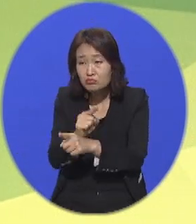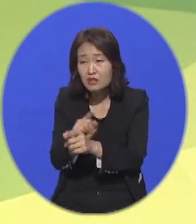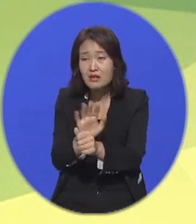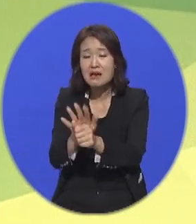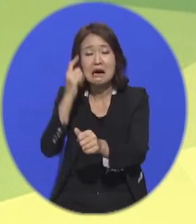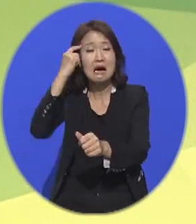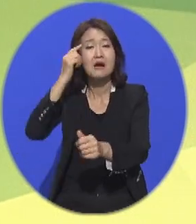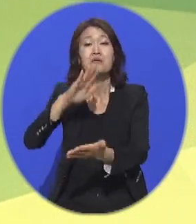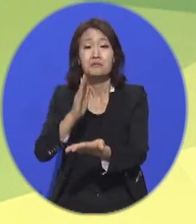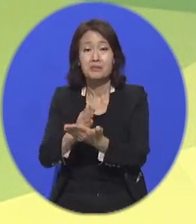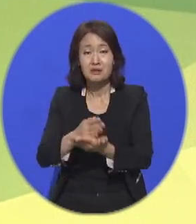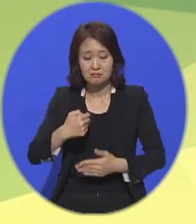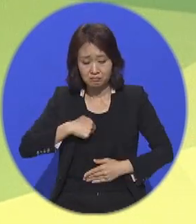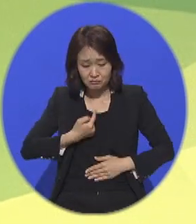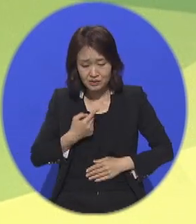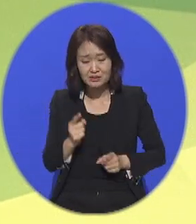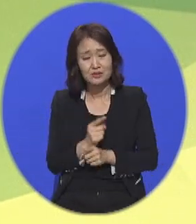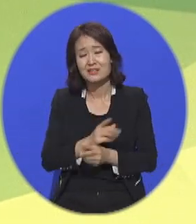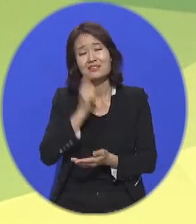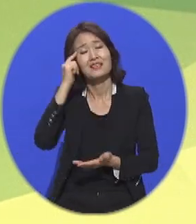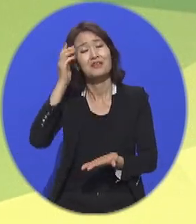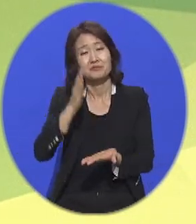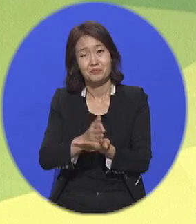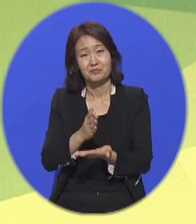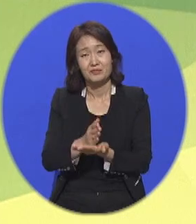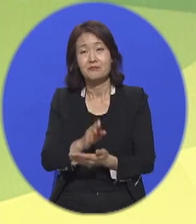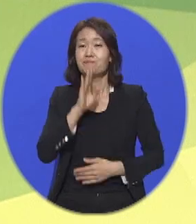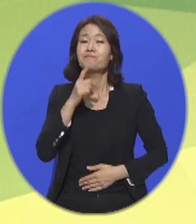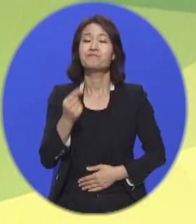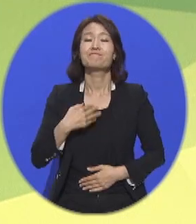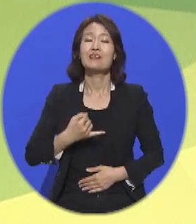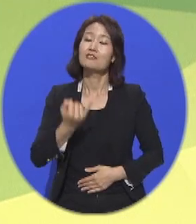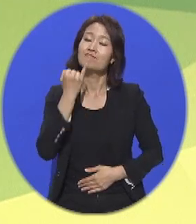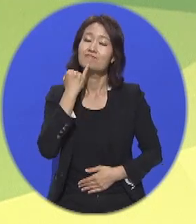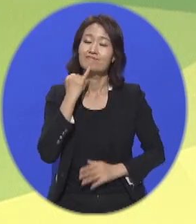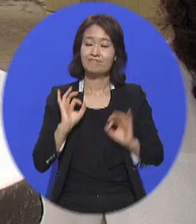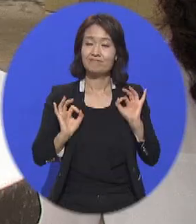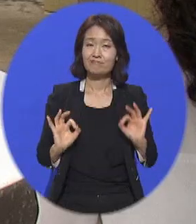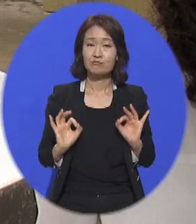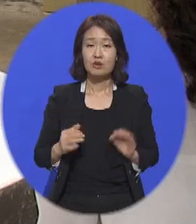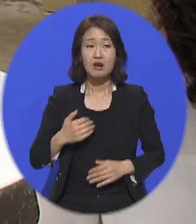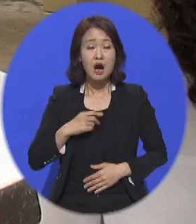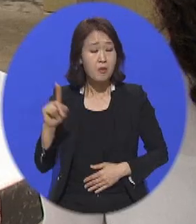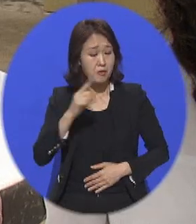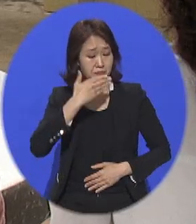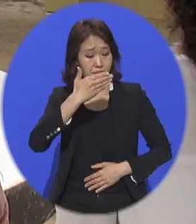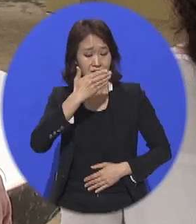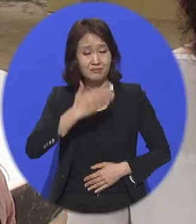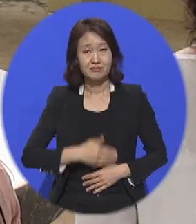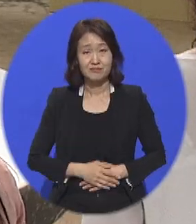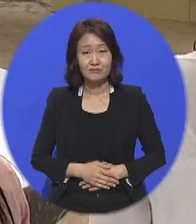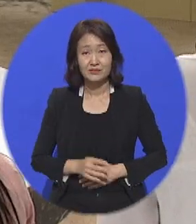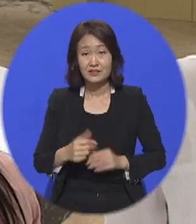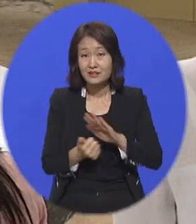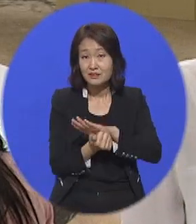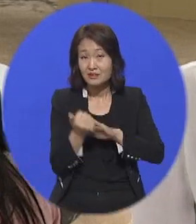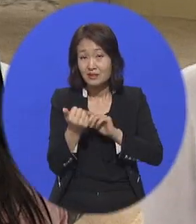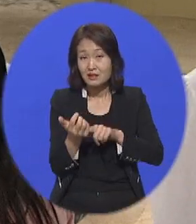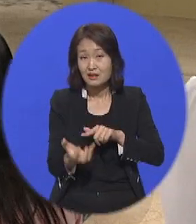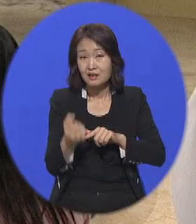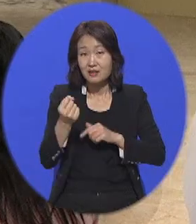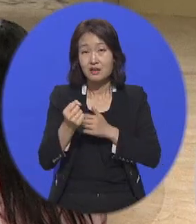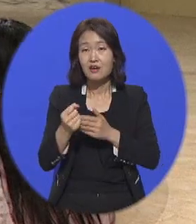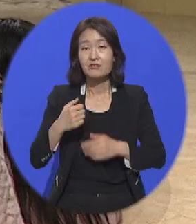마십시오. 내 자신도 치료하려고 하지 마십시오. 그래, 나는 괜찮아. 그래, 나는 무엇이든지 할 수 있어. 이런 희망에